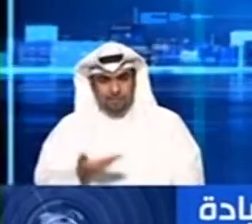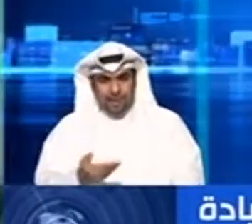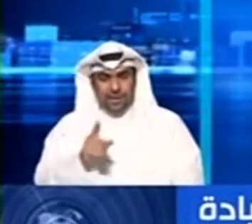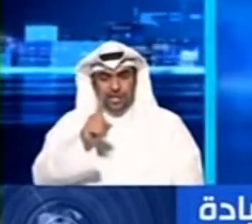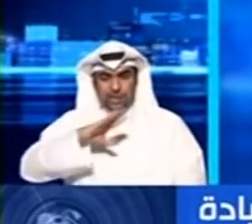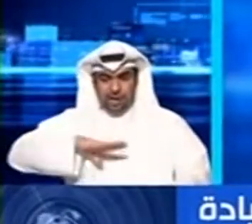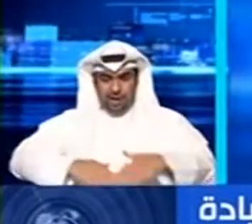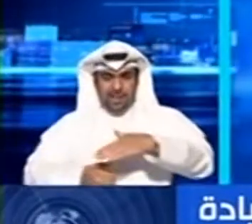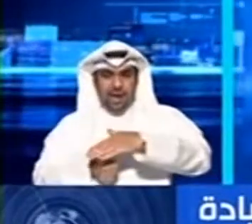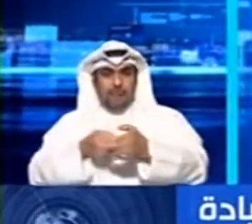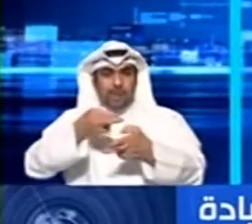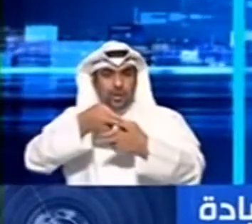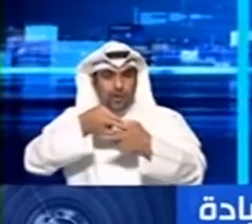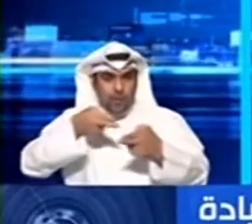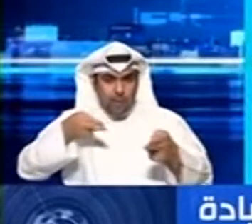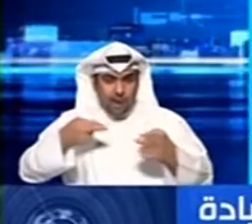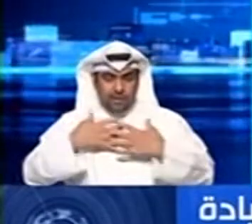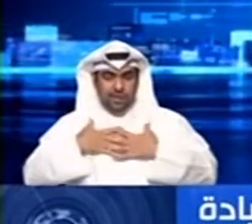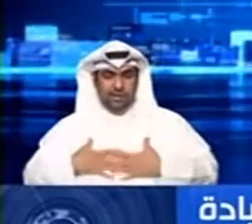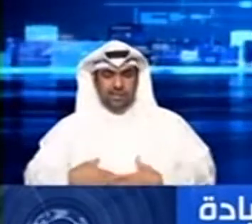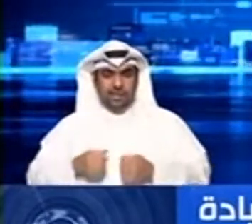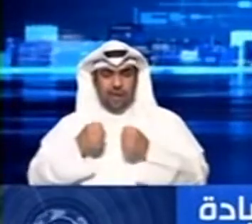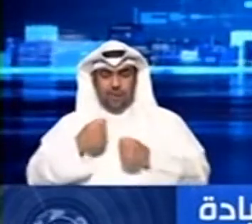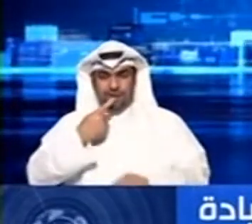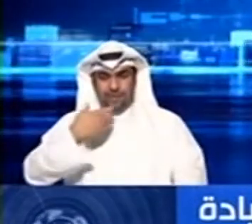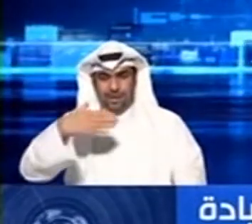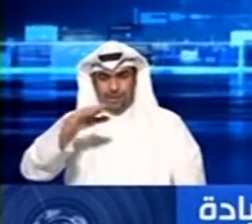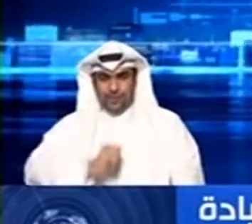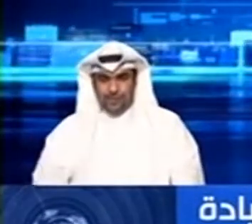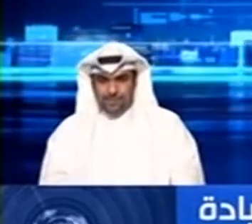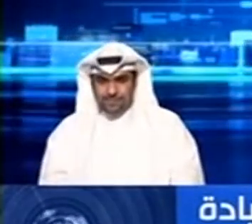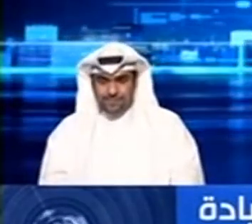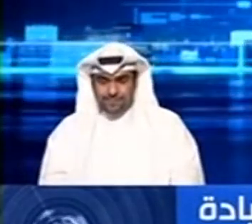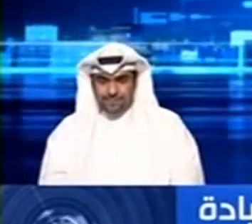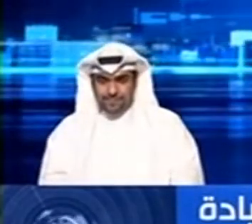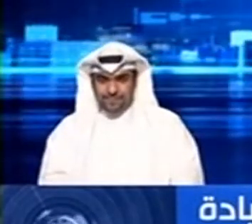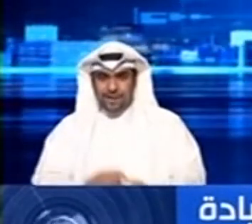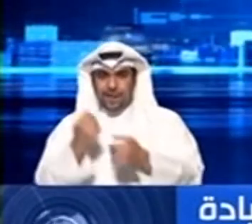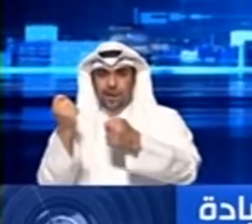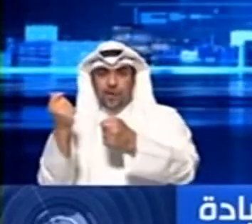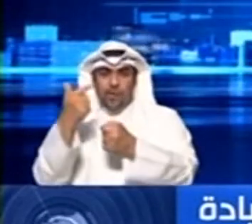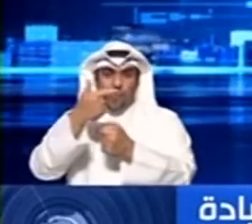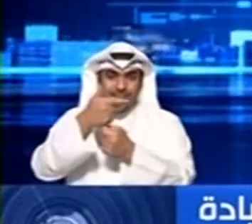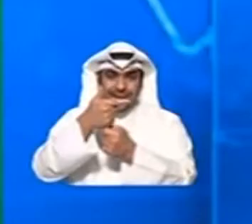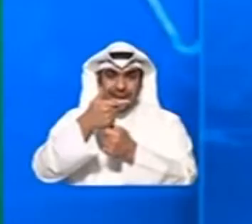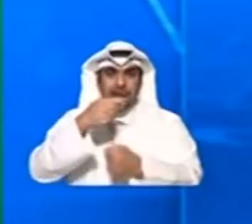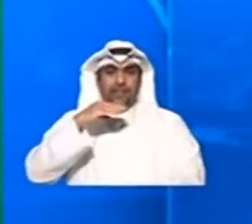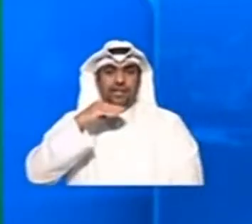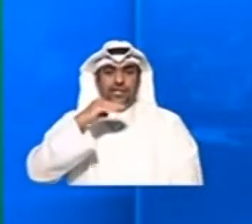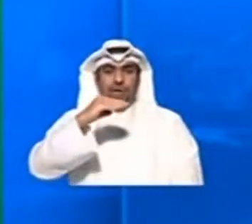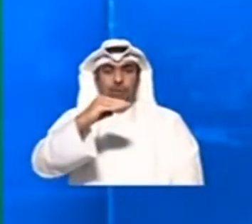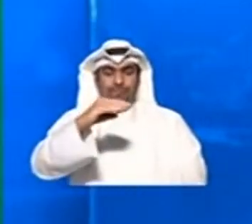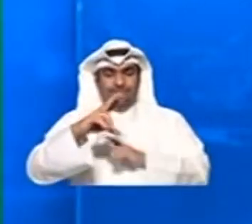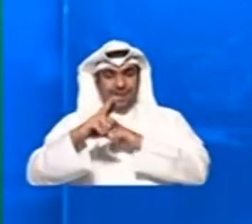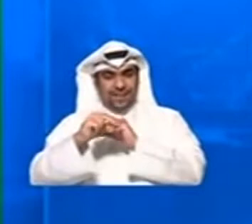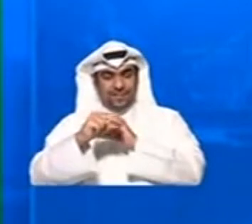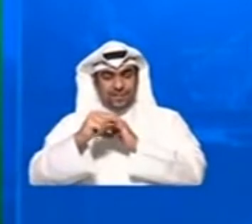صاحب السمو أمير البلاد رعاه الله دوام الصحة وموفور العافية. وقد أعرب سمو ولي العهد حفظه